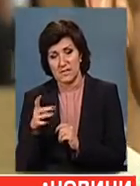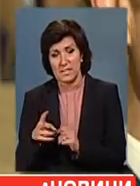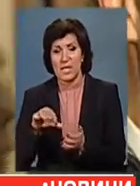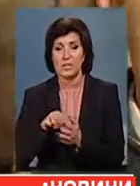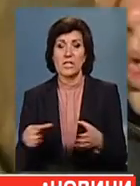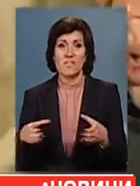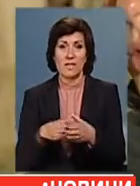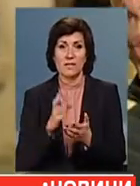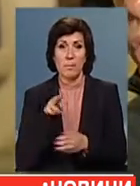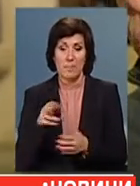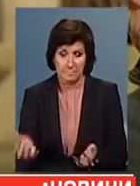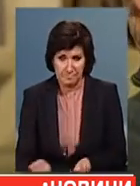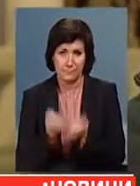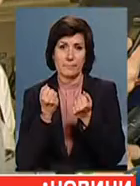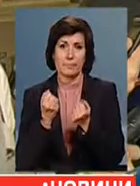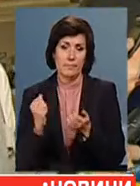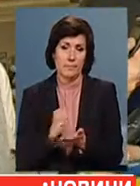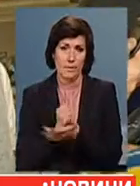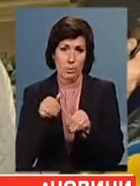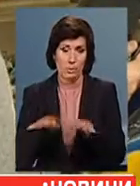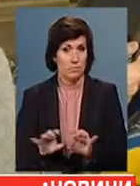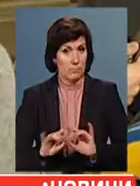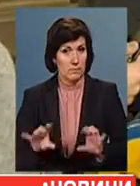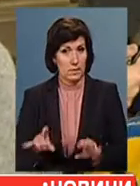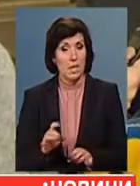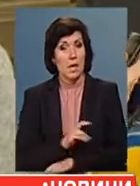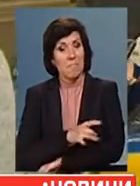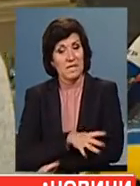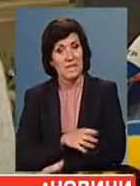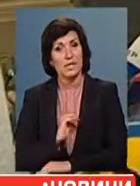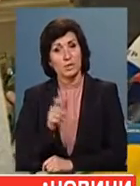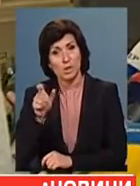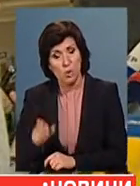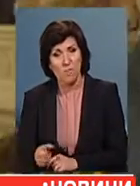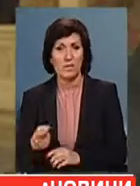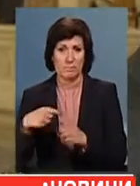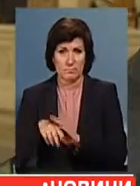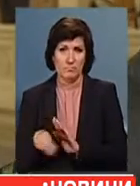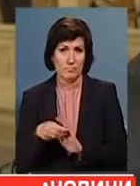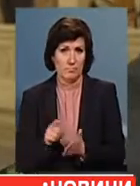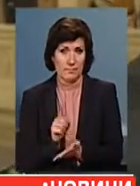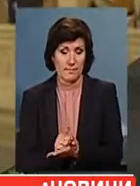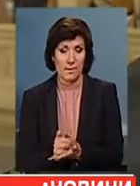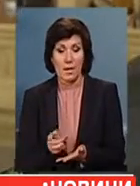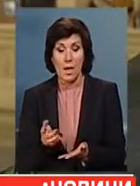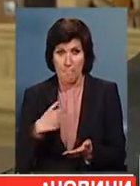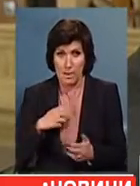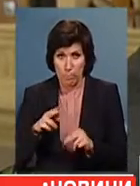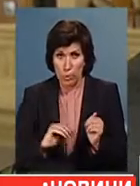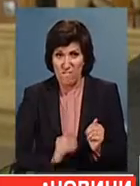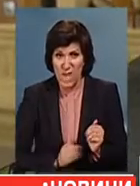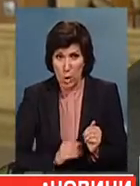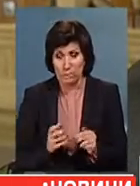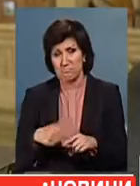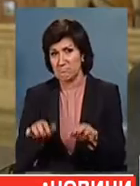Члени фракції БПП підтримують ухвалення постанови, пояснюють – бідний чиновник – запорука корупції. Якщо ми будуємо феодалізм, то тоді